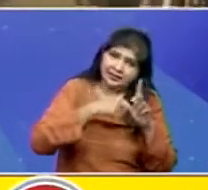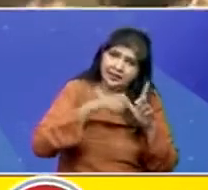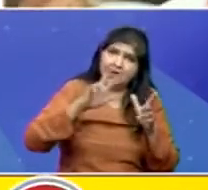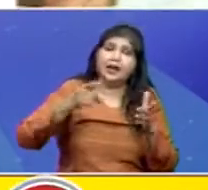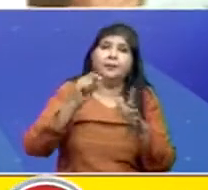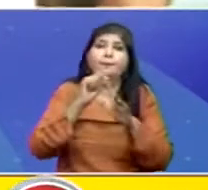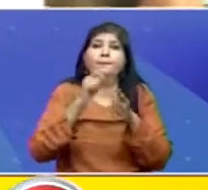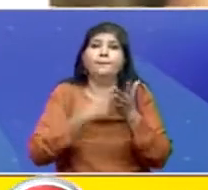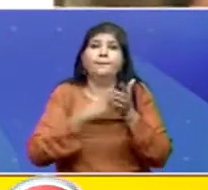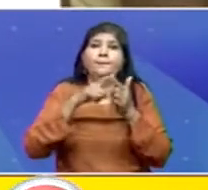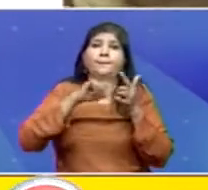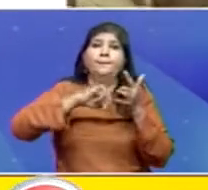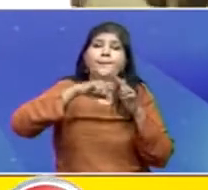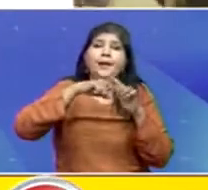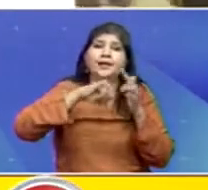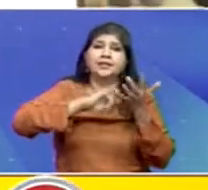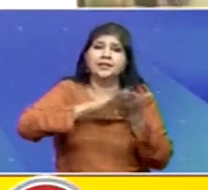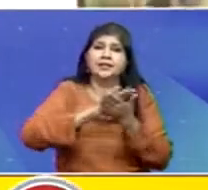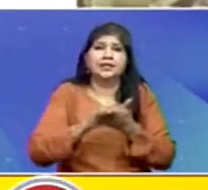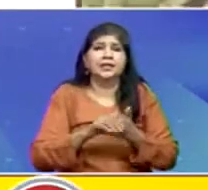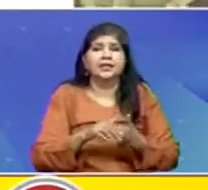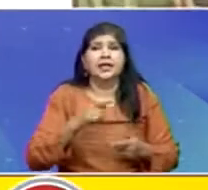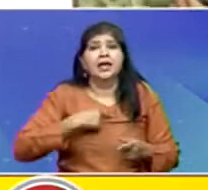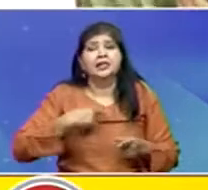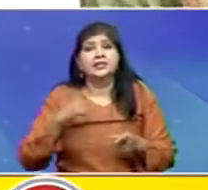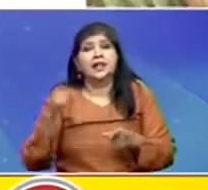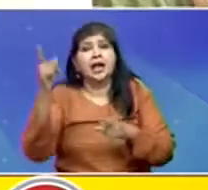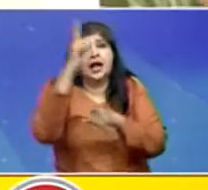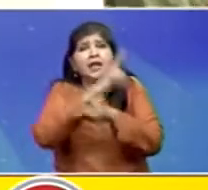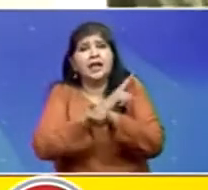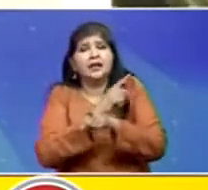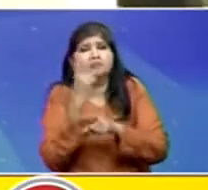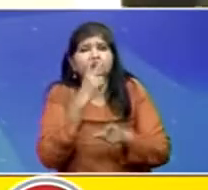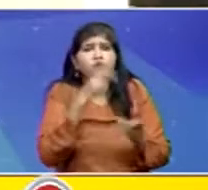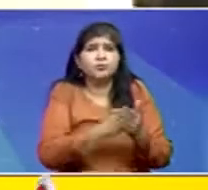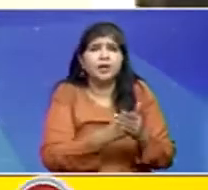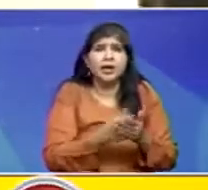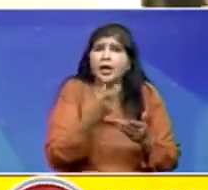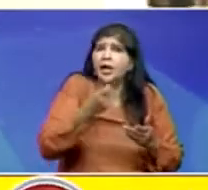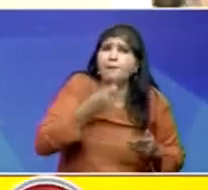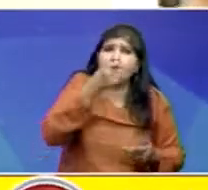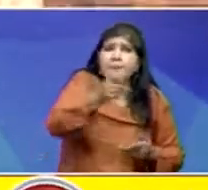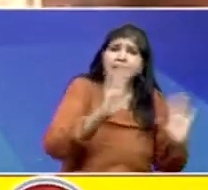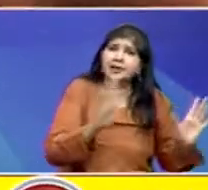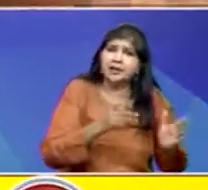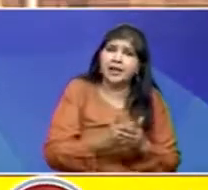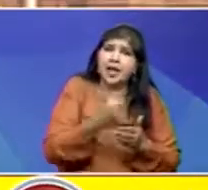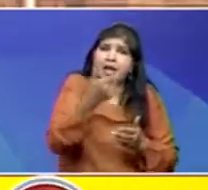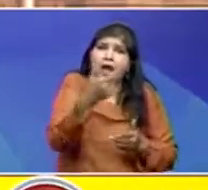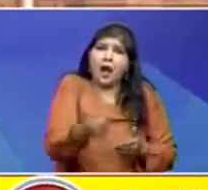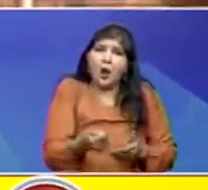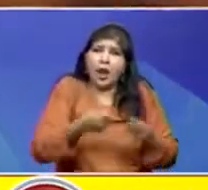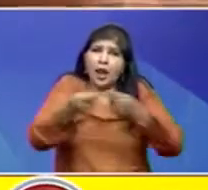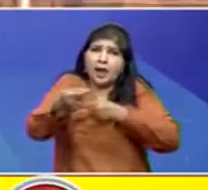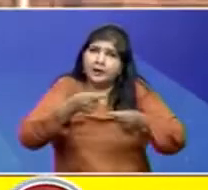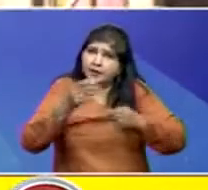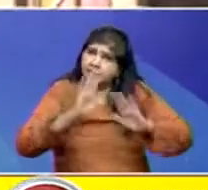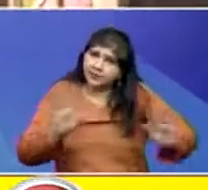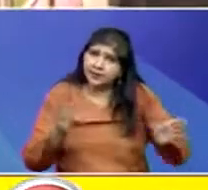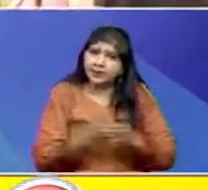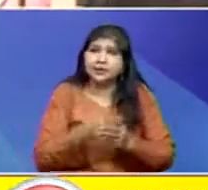ऐसे ही कैश्टलेस डे आउट का एक्सपरिमेंट किया सागरी का और प्रेक्षा